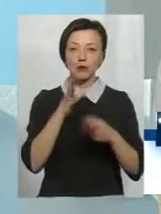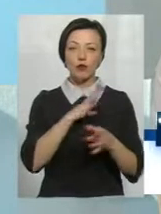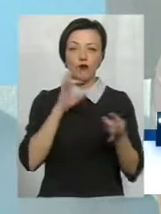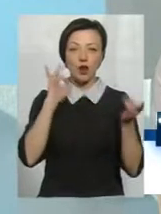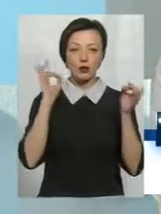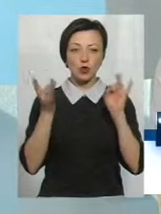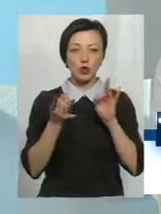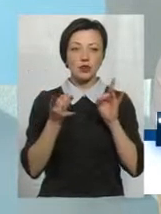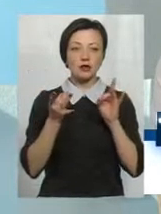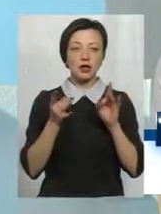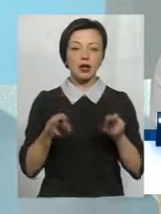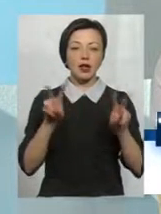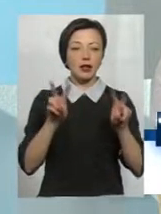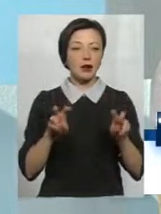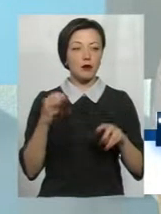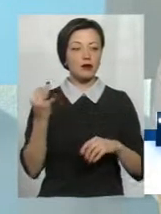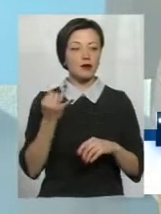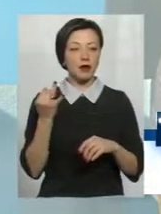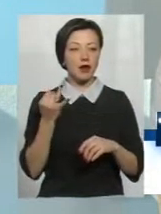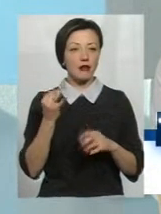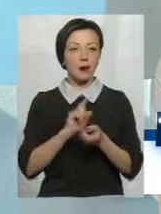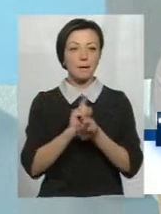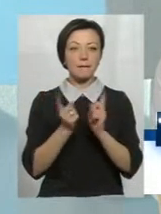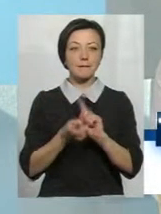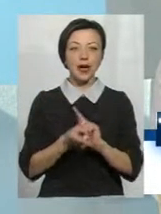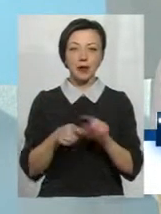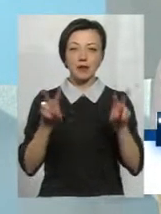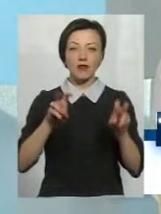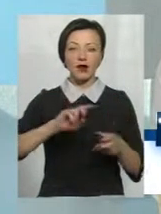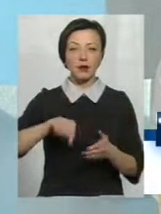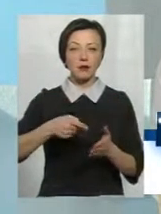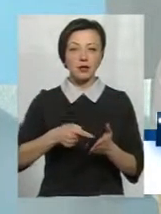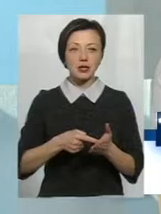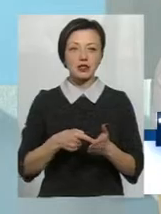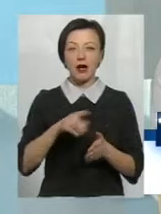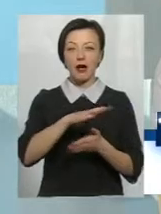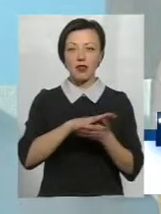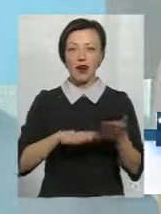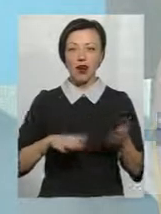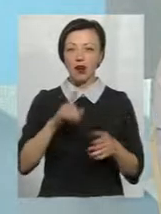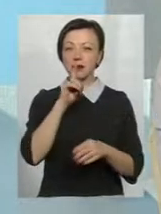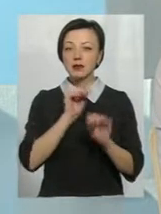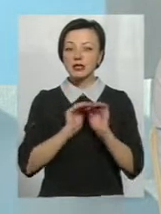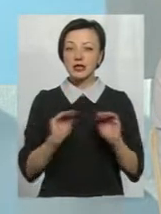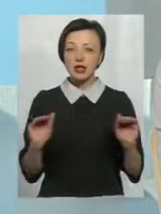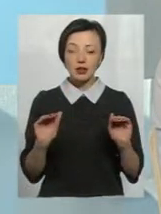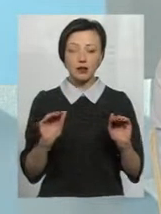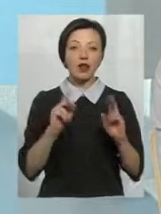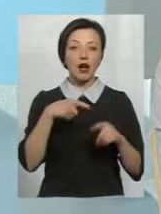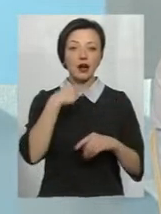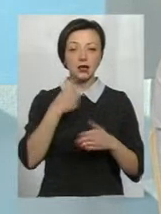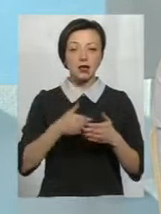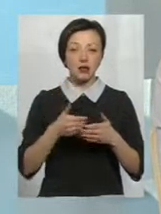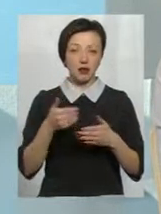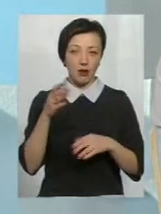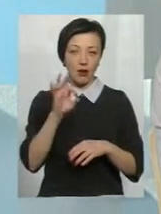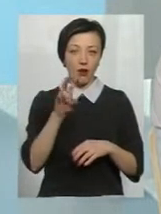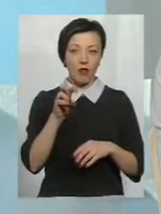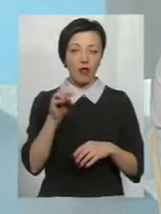резонанс. Тема така цікава, перейменування міста. А далі воно все затихло. Як казала Олена перед ефіром,